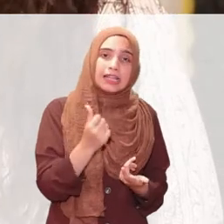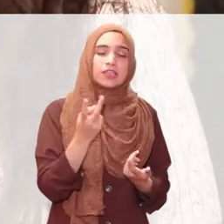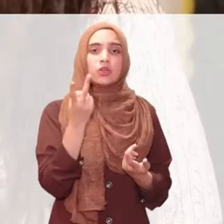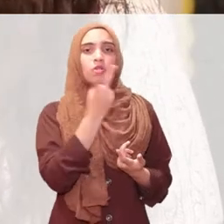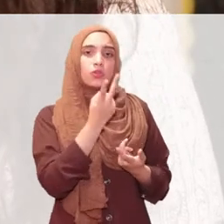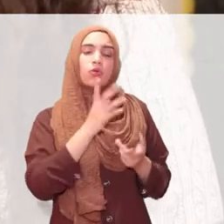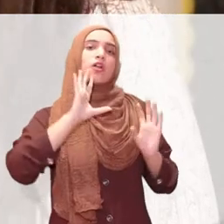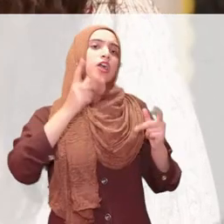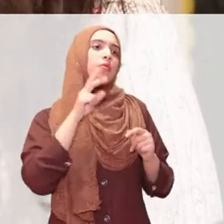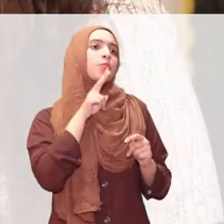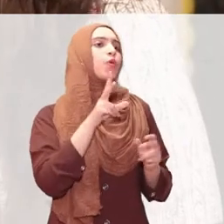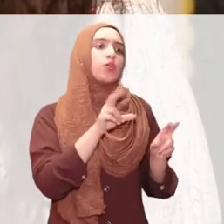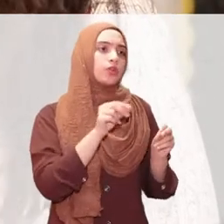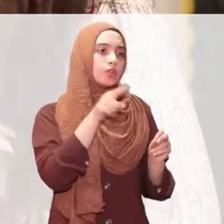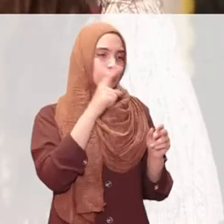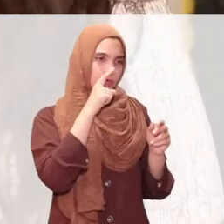सकती है